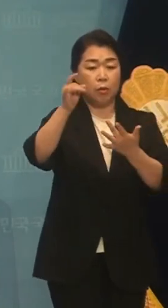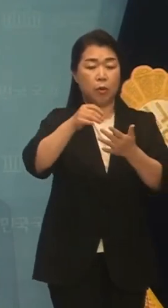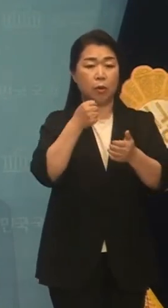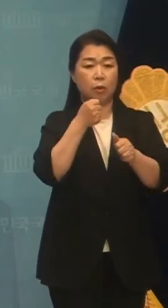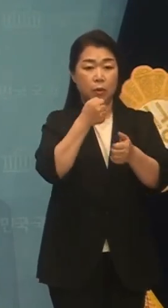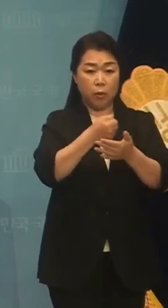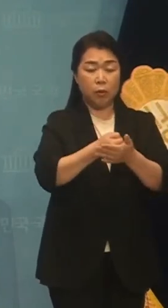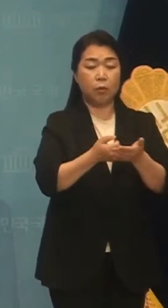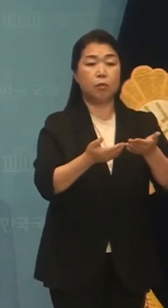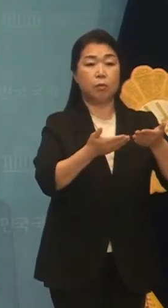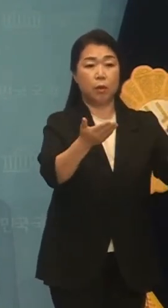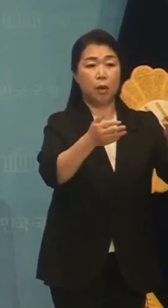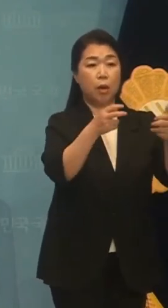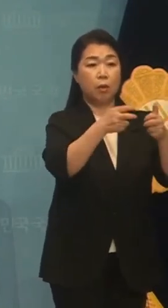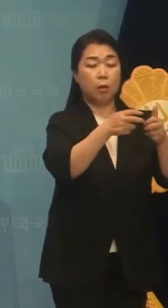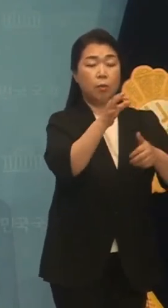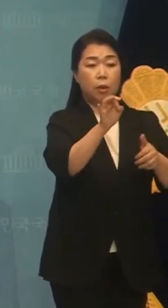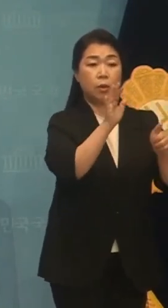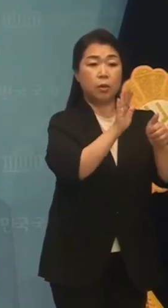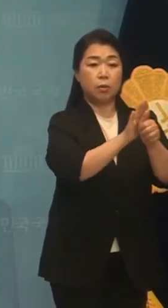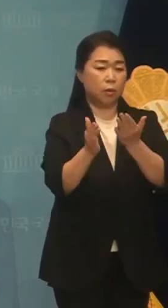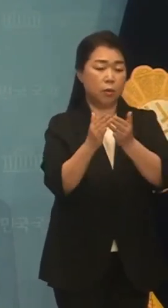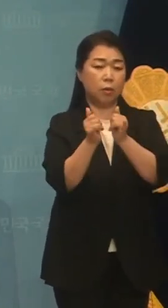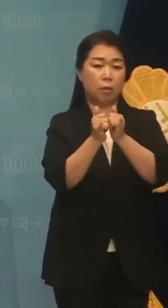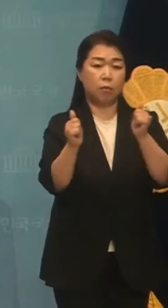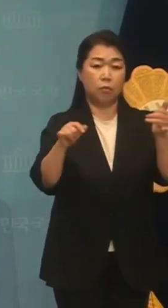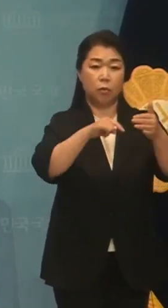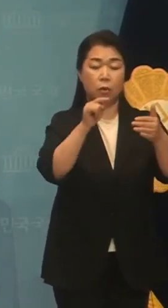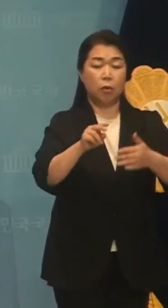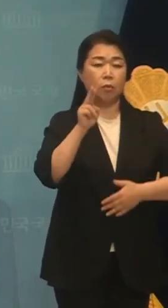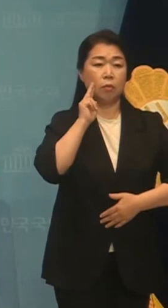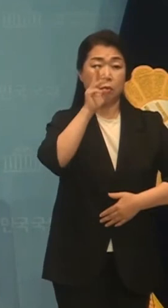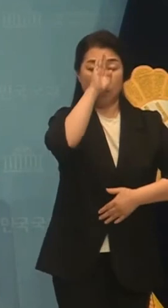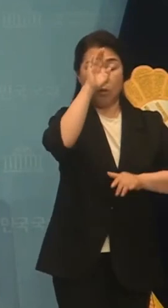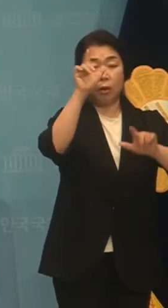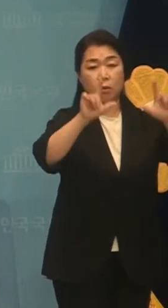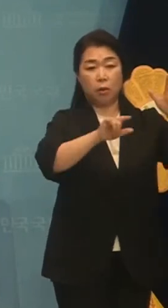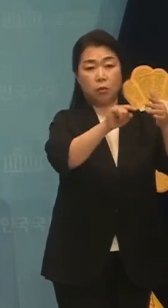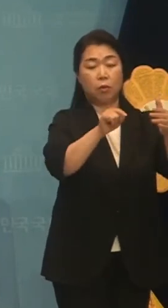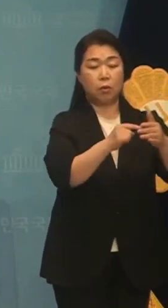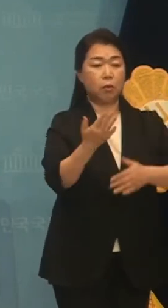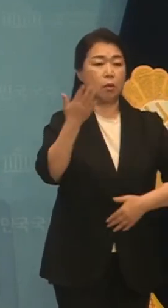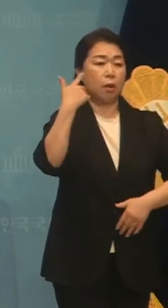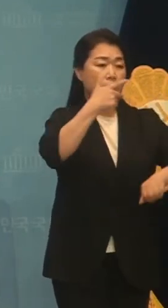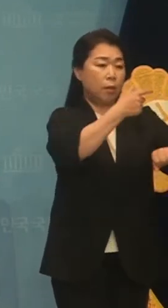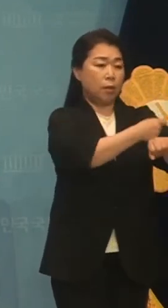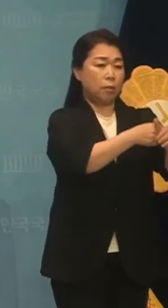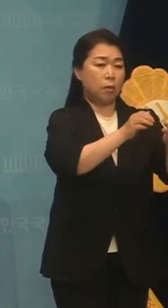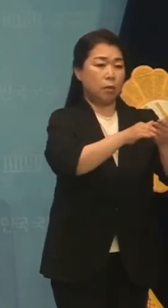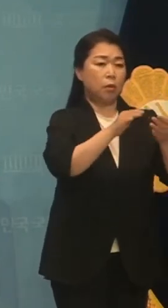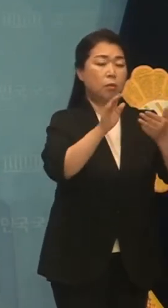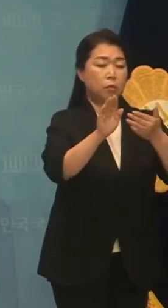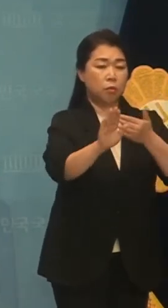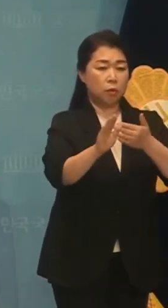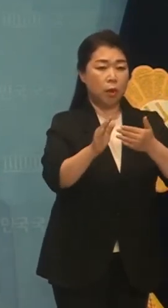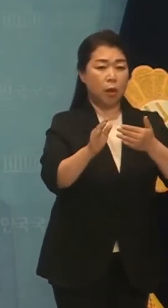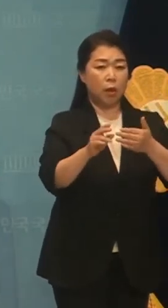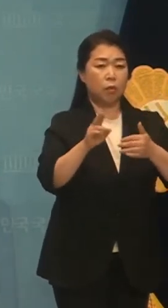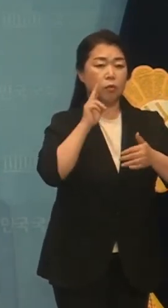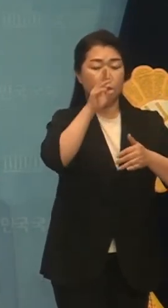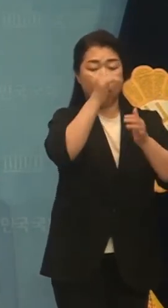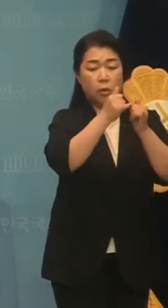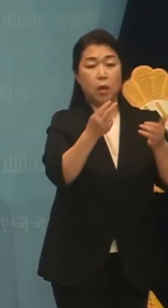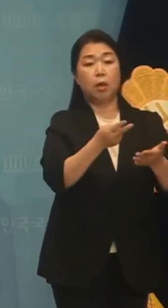선정하였습니다. 의료비 지원 대상은 이상 반응자에 해당되는 사례로 이전에는 백신 접종 후에 중환자실에